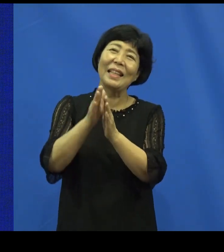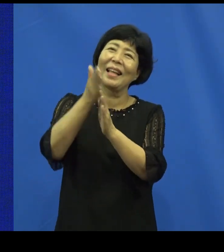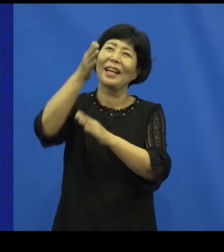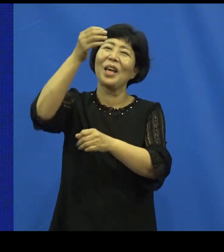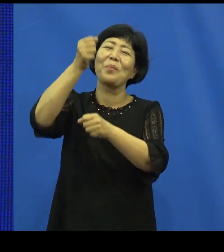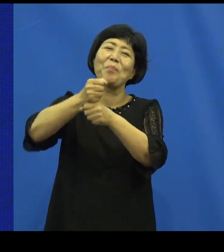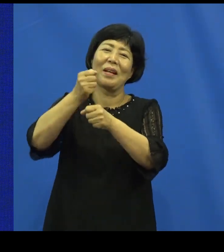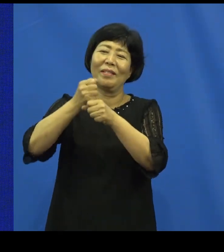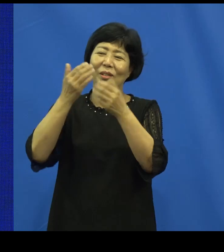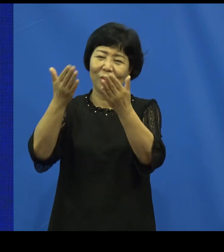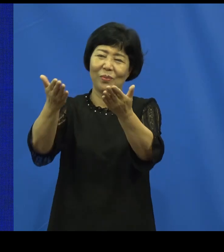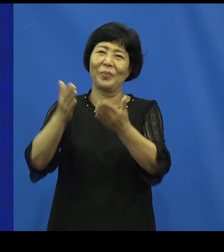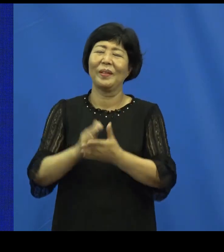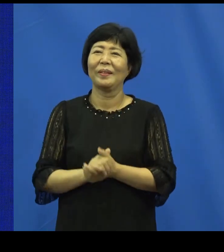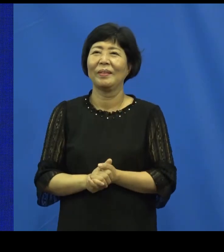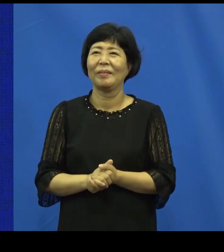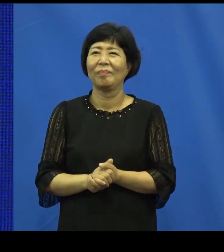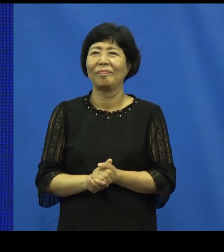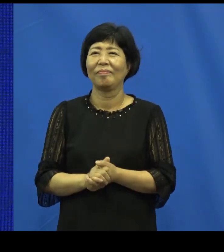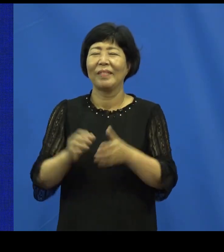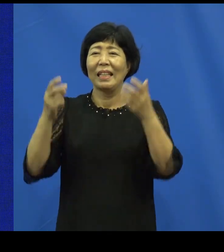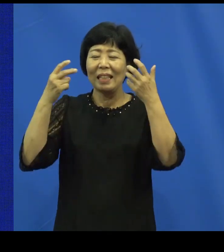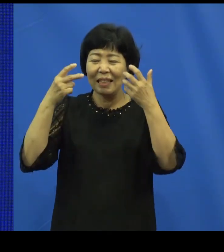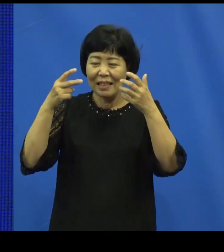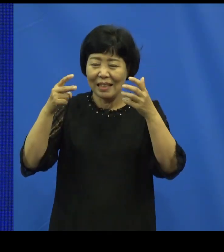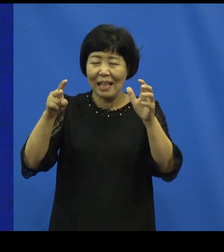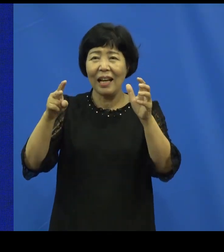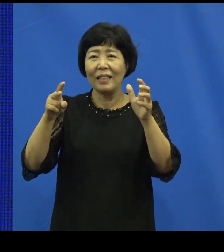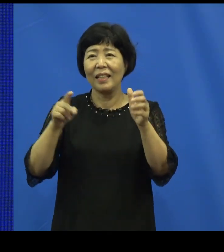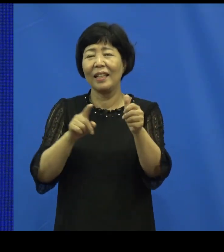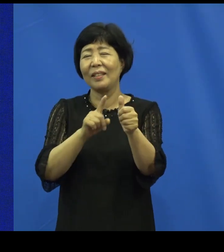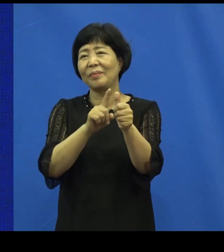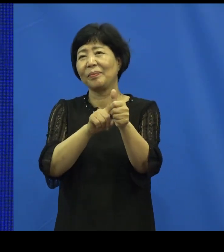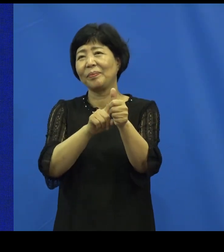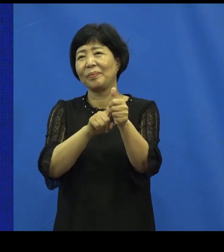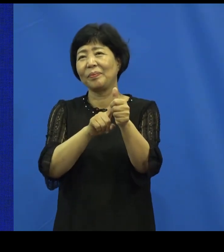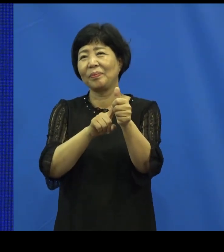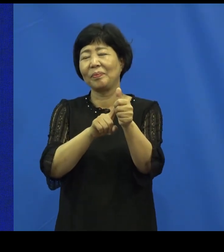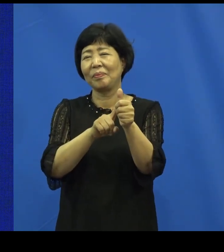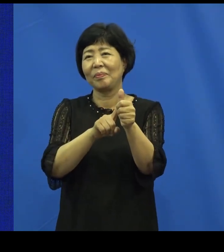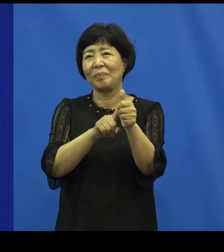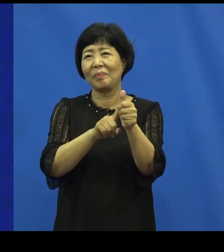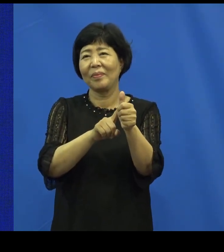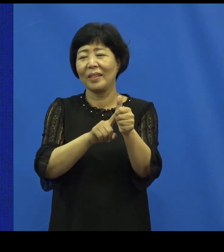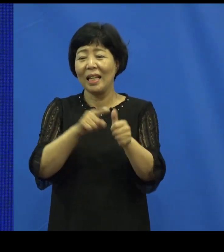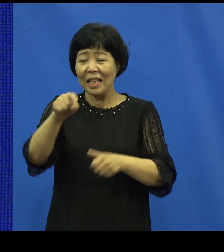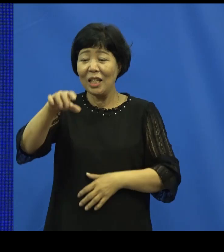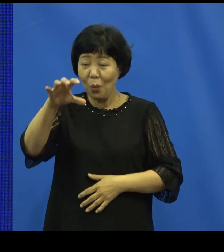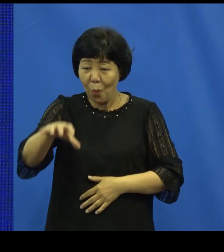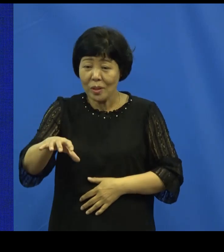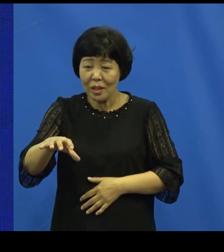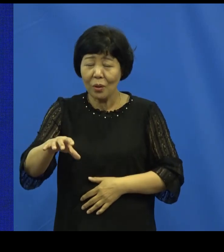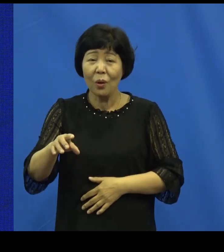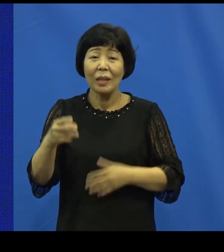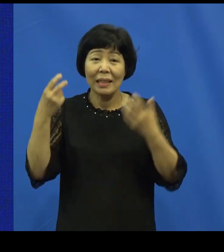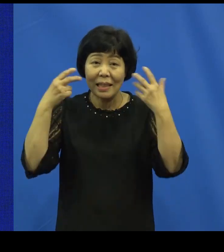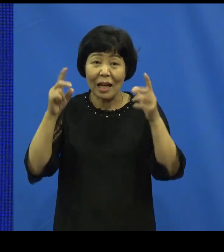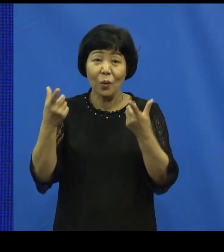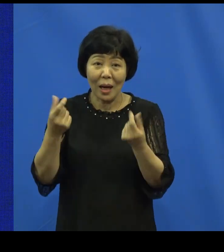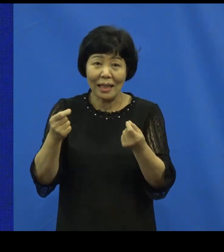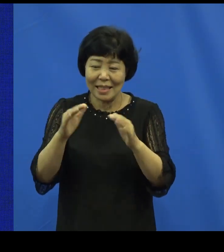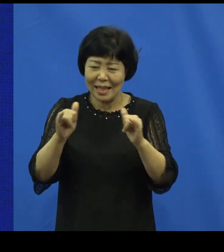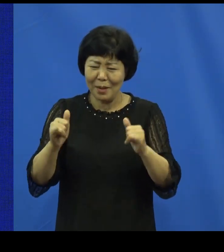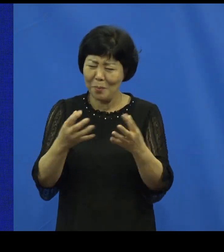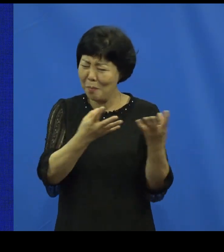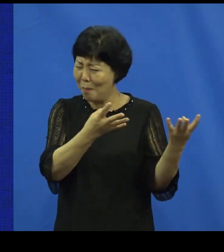하나님의 사람 다니엘, 오늘 이곳에서 나오게 될 줄로 믿습니다. 세상의